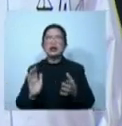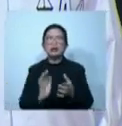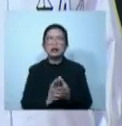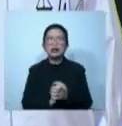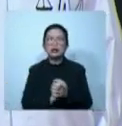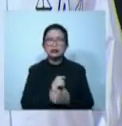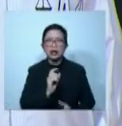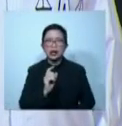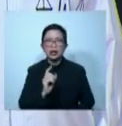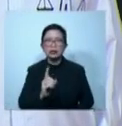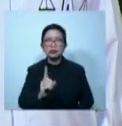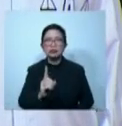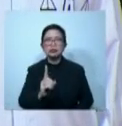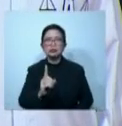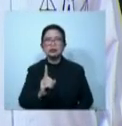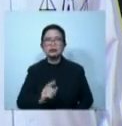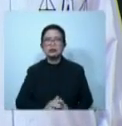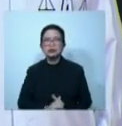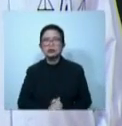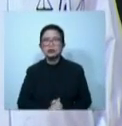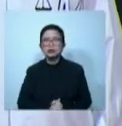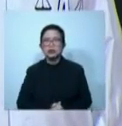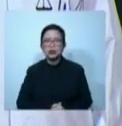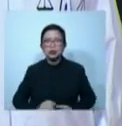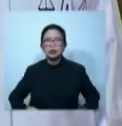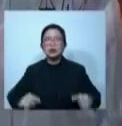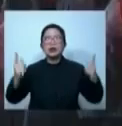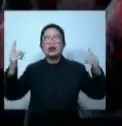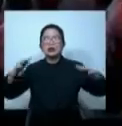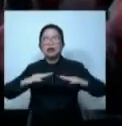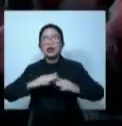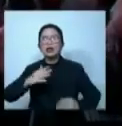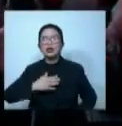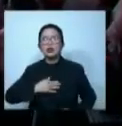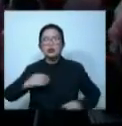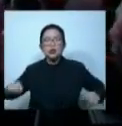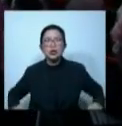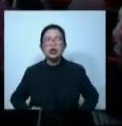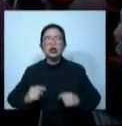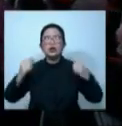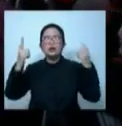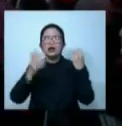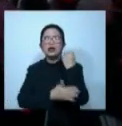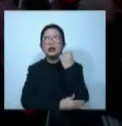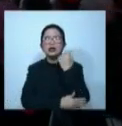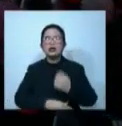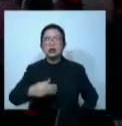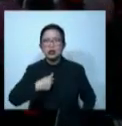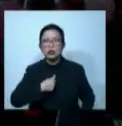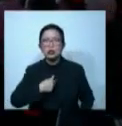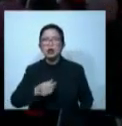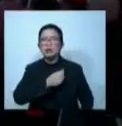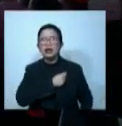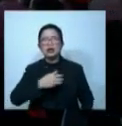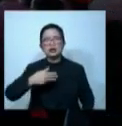perdebatan-perdebatan yang menurut saya cukup seru ya. Dan mengeluarkan tadi angle-angle atau kata-kata yang saat ini diingat oleh publik